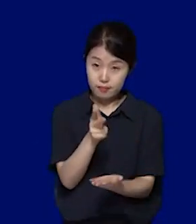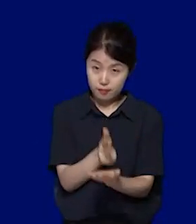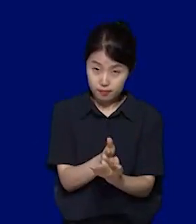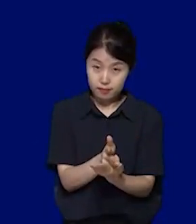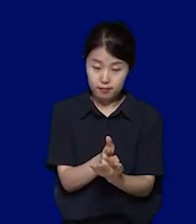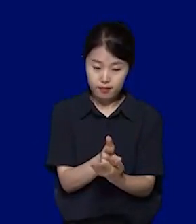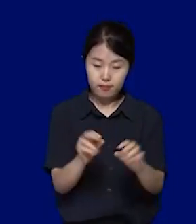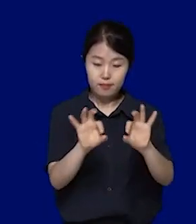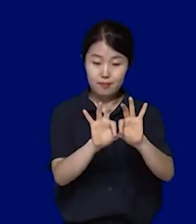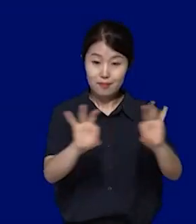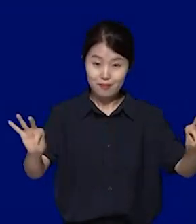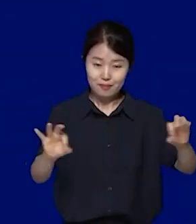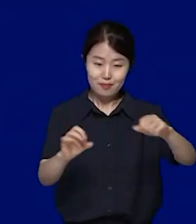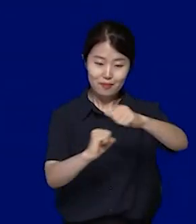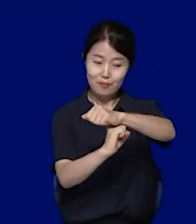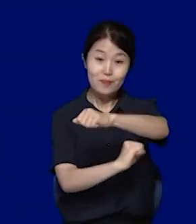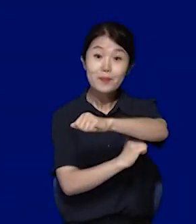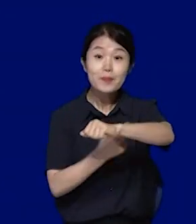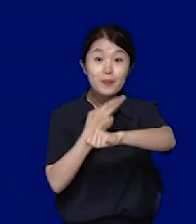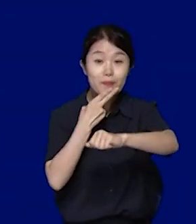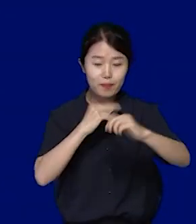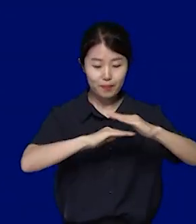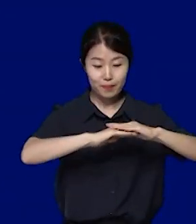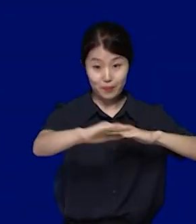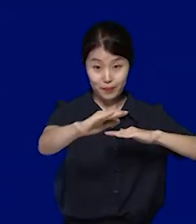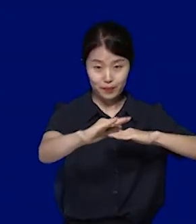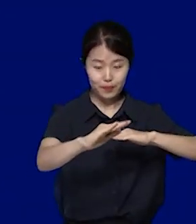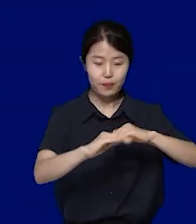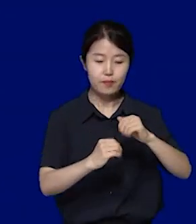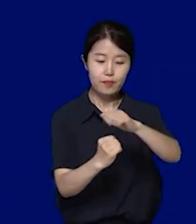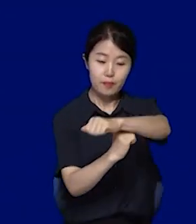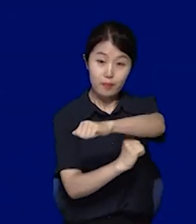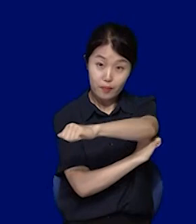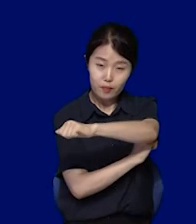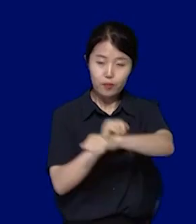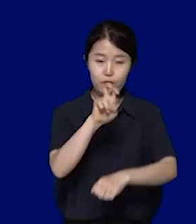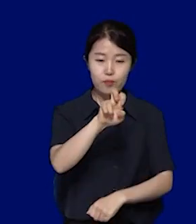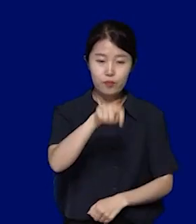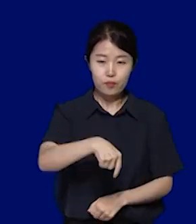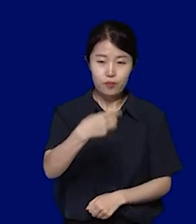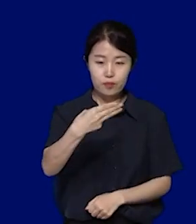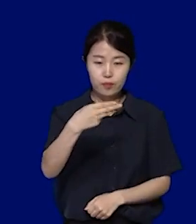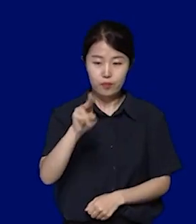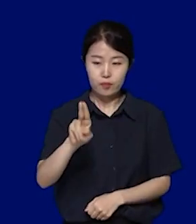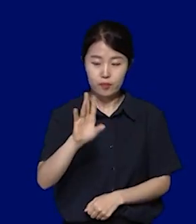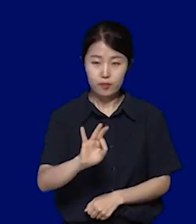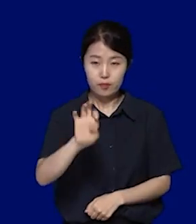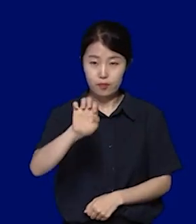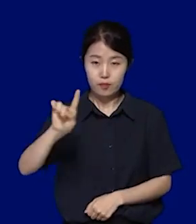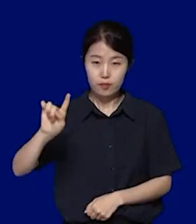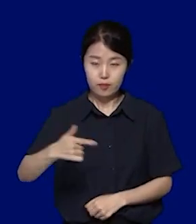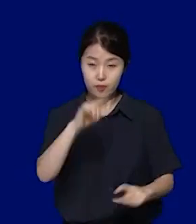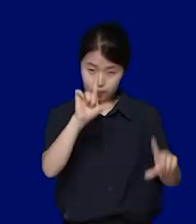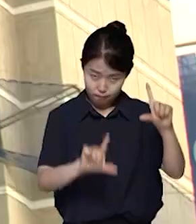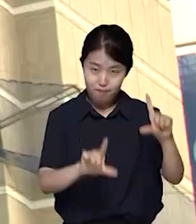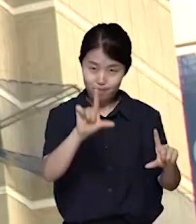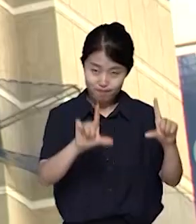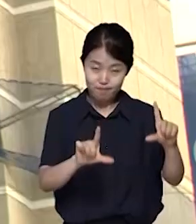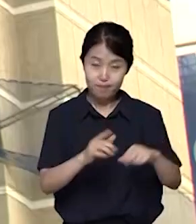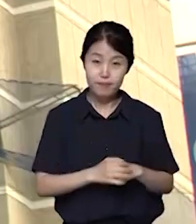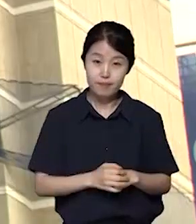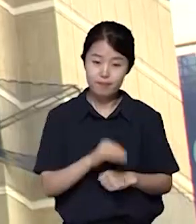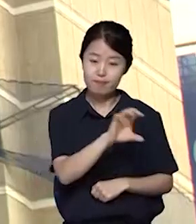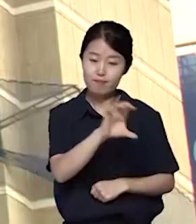없이 기둥으로 천장을 지탱하는 무량판 구조로 지어졌습니다. 하지만 국토교통부 조사 결과 주차장